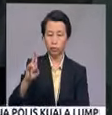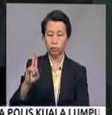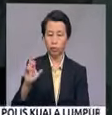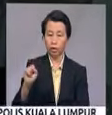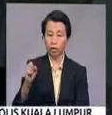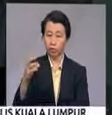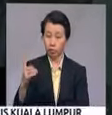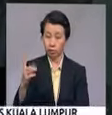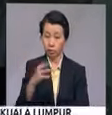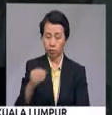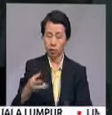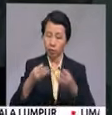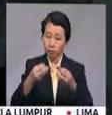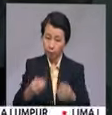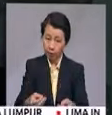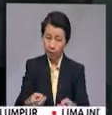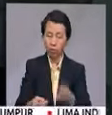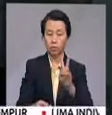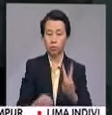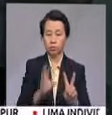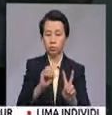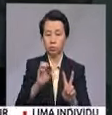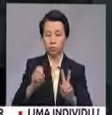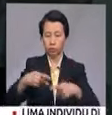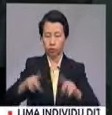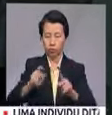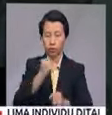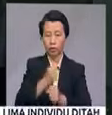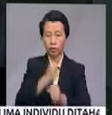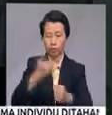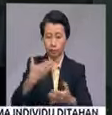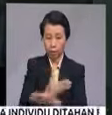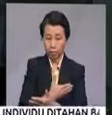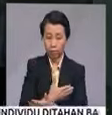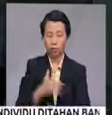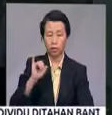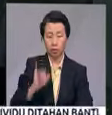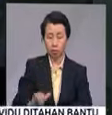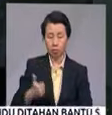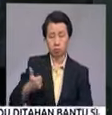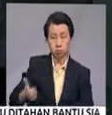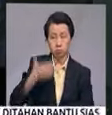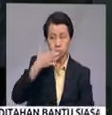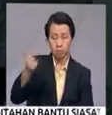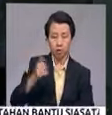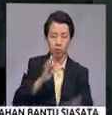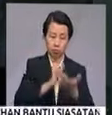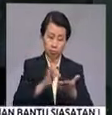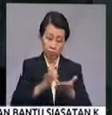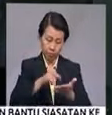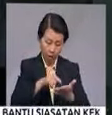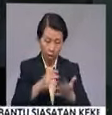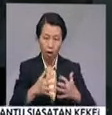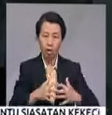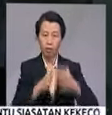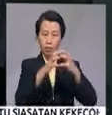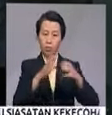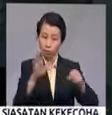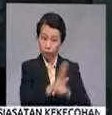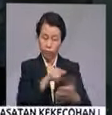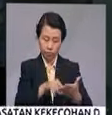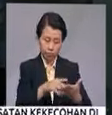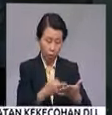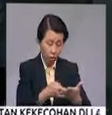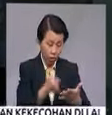$10 juta dan menawarkan lebih 200 peluang pekerjaan baharu. Dan apa yang menariknya, apabila aplikasi ini dibangunkan secara sepenuhnya, ia